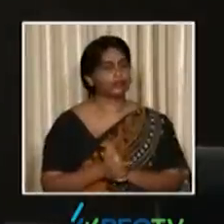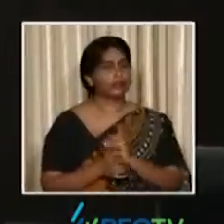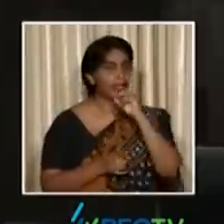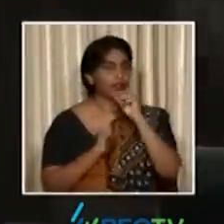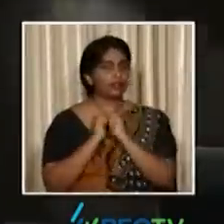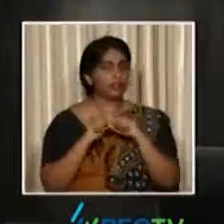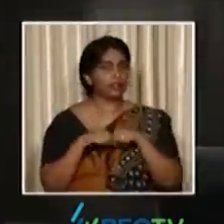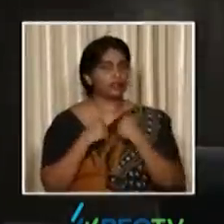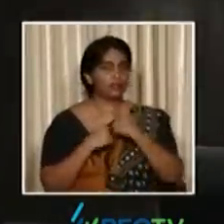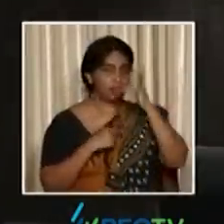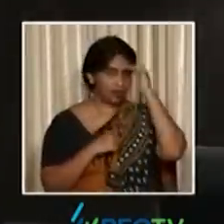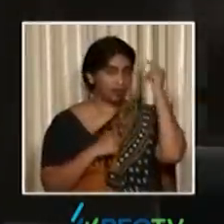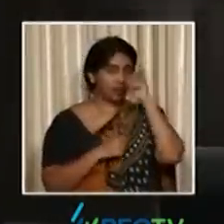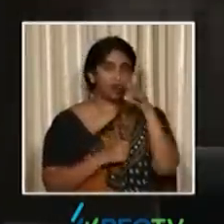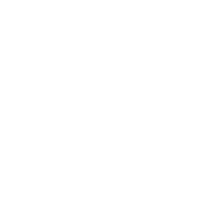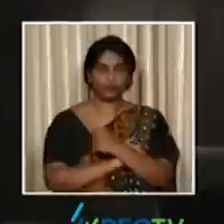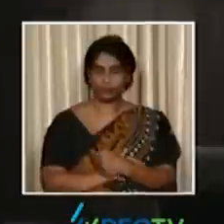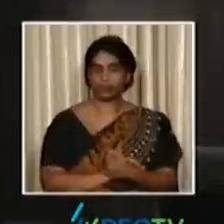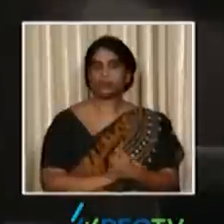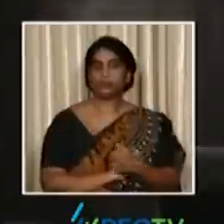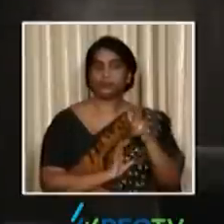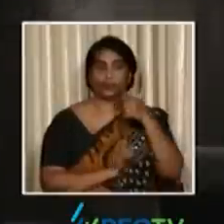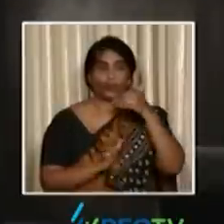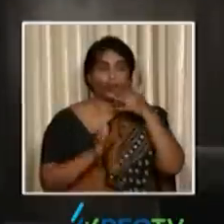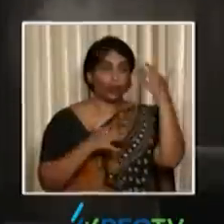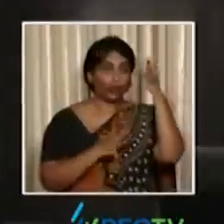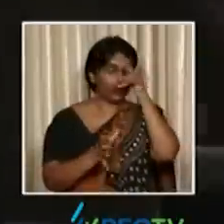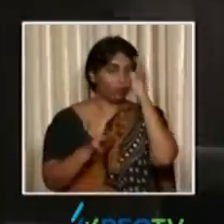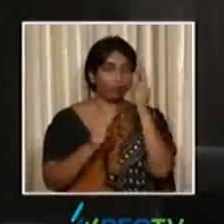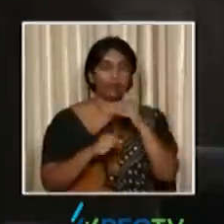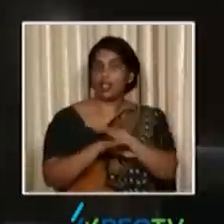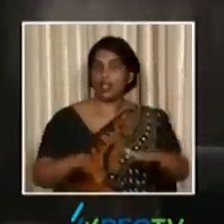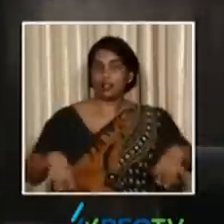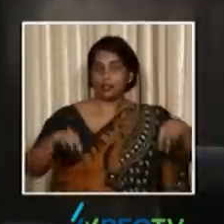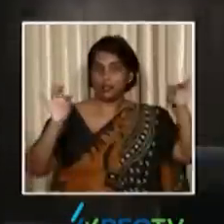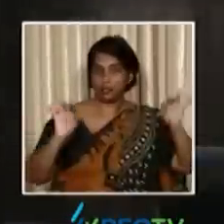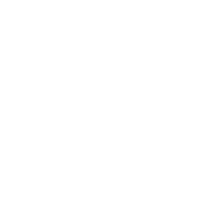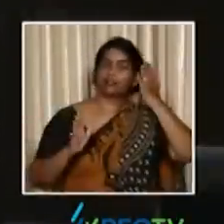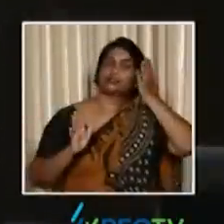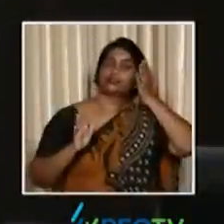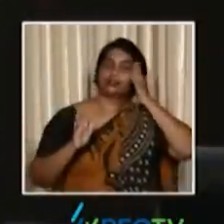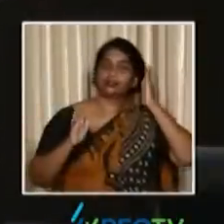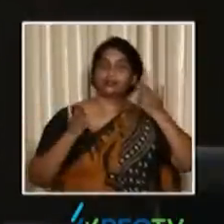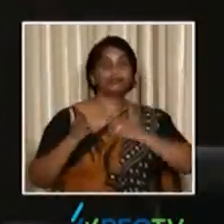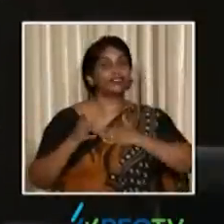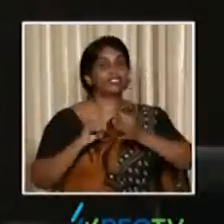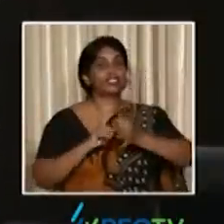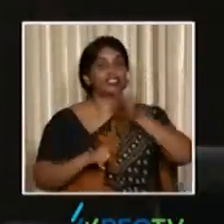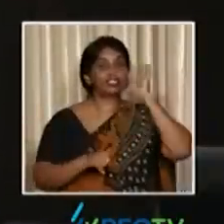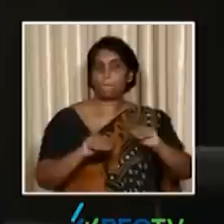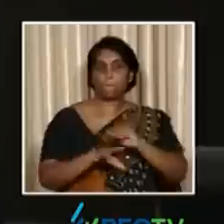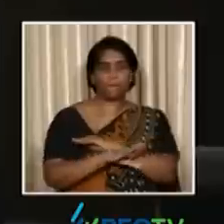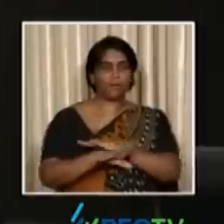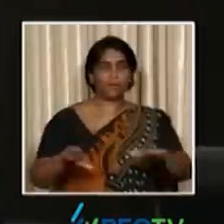වෘත්තීය සමිති නායකයෙක් ගිහිල්ලා මේ කොඩිය හොරකම් කරන් යනවා කොඩිය හොරකම් කරන් ගිහිල්ලා දා ගන්නවා තමන්ගේ ඇඳට දාලා නිදිනවා මෙන්න මම ජනාධිපතිගේ